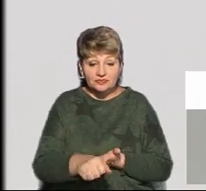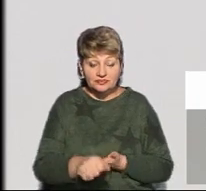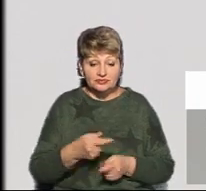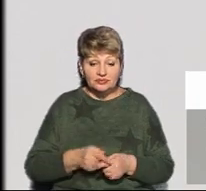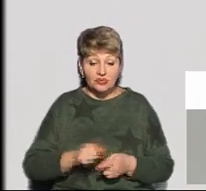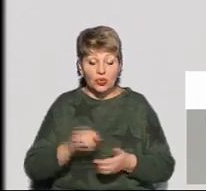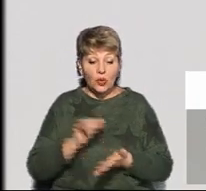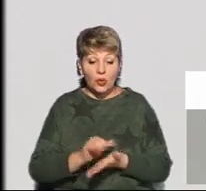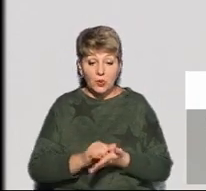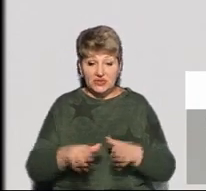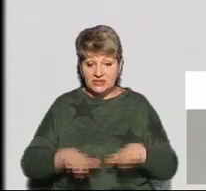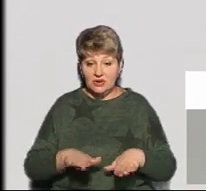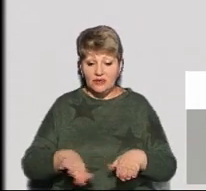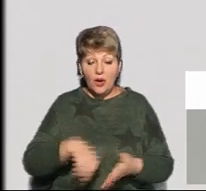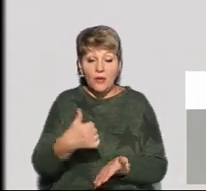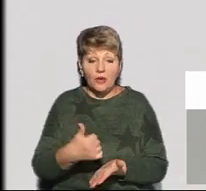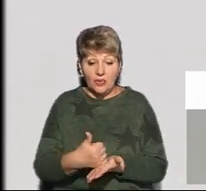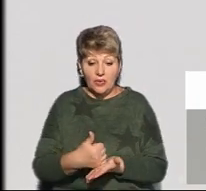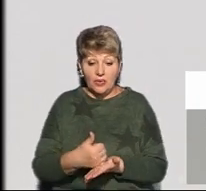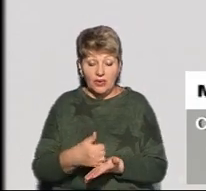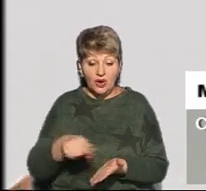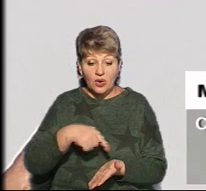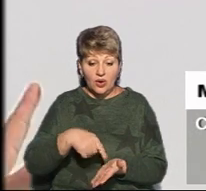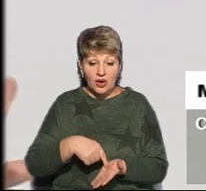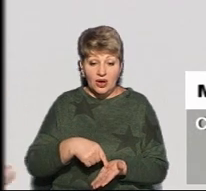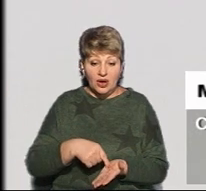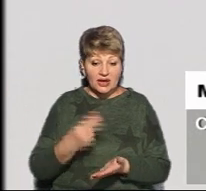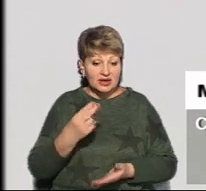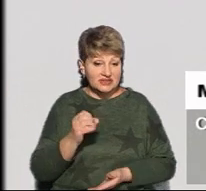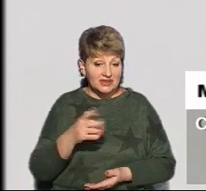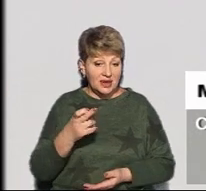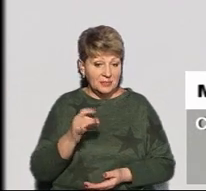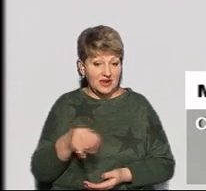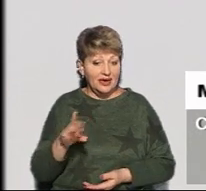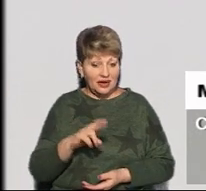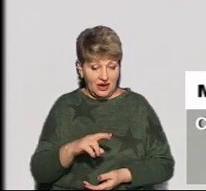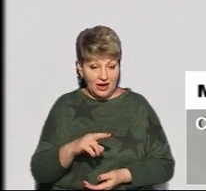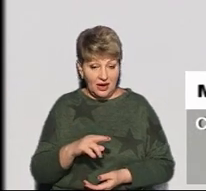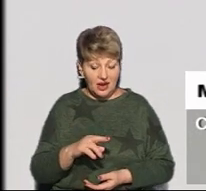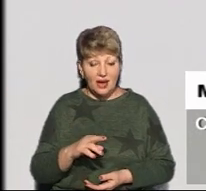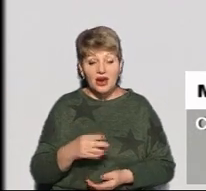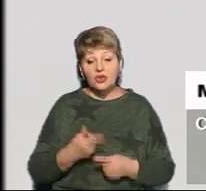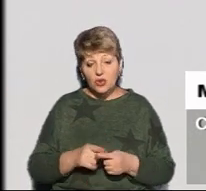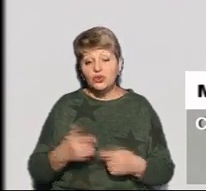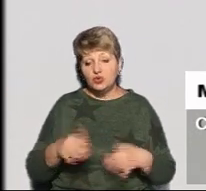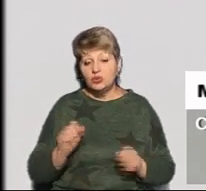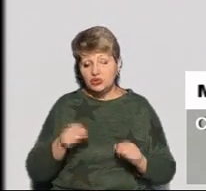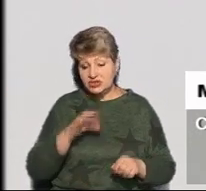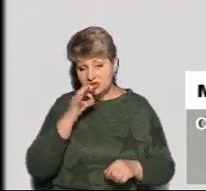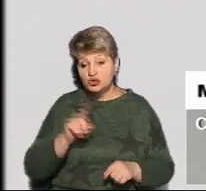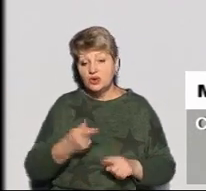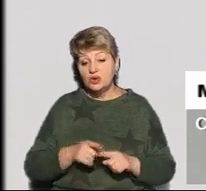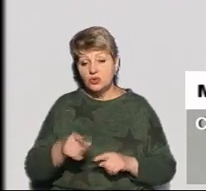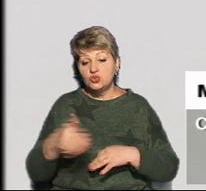Уманського міського голови, вже тепер колишнього Олександра Цибрія, там, ще діючого, майже колишнього. Там точилася запекла